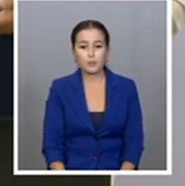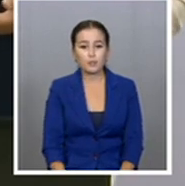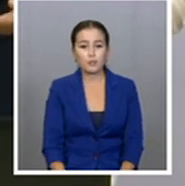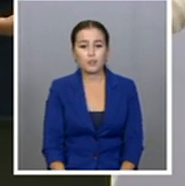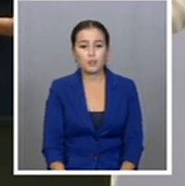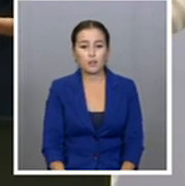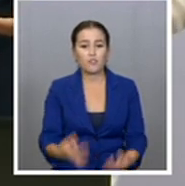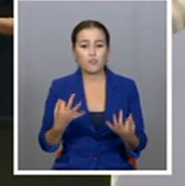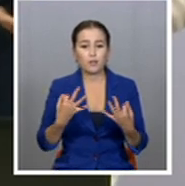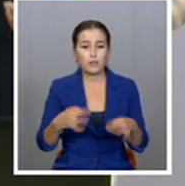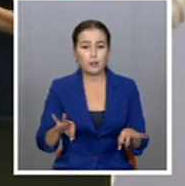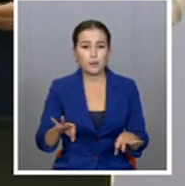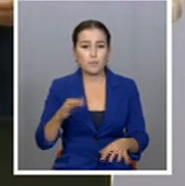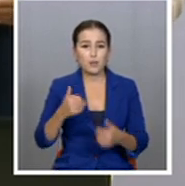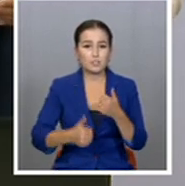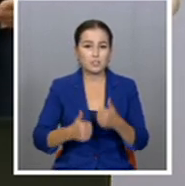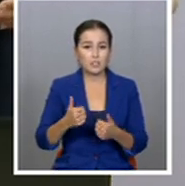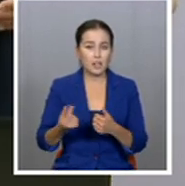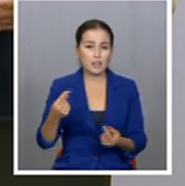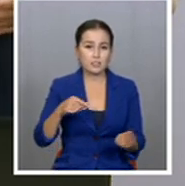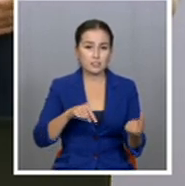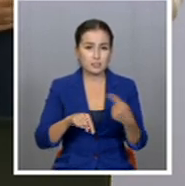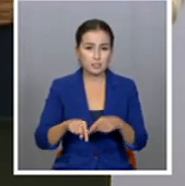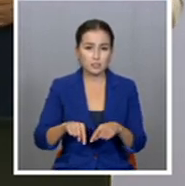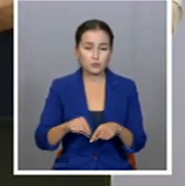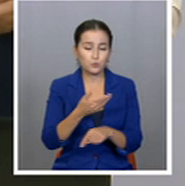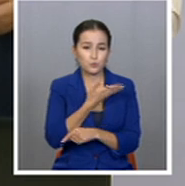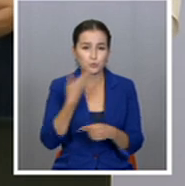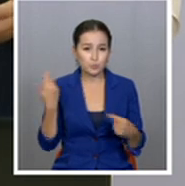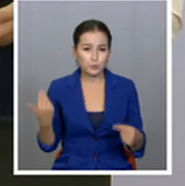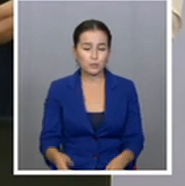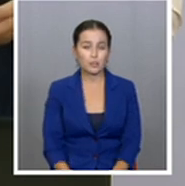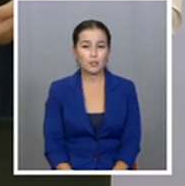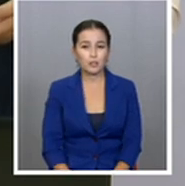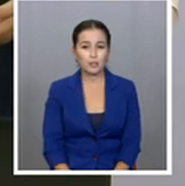еркін бәсекелестіктің болмауында екен.